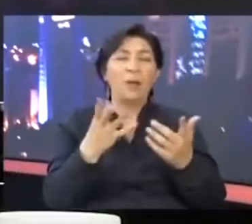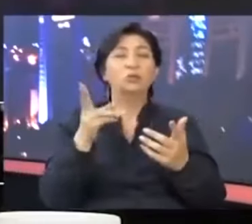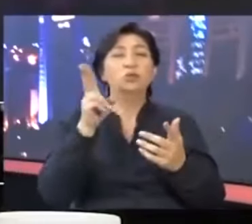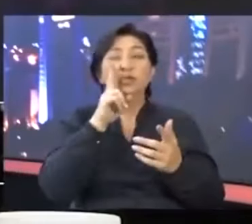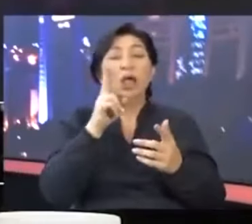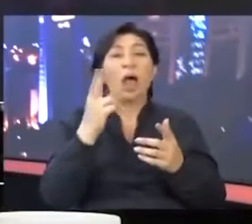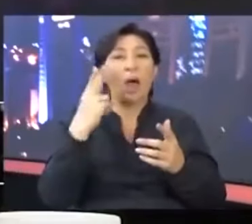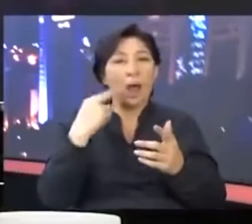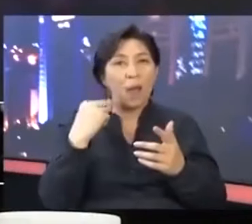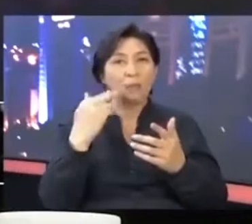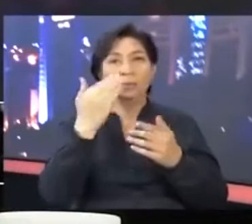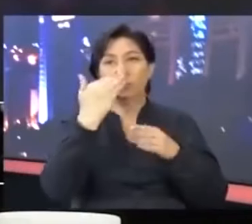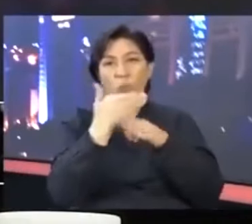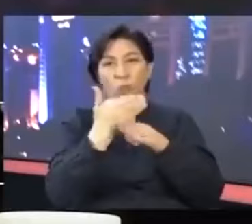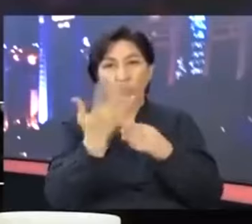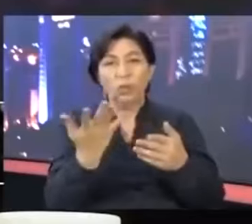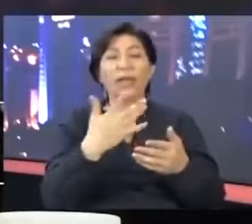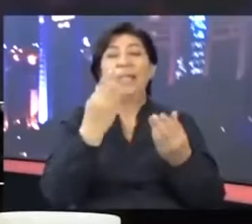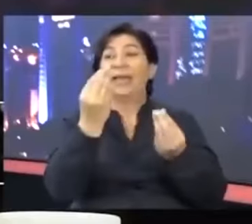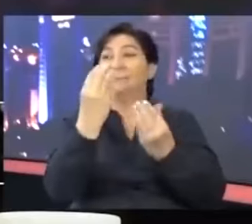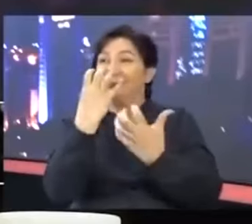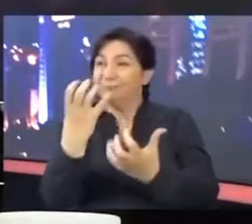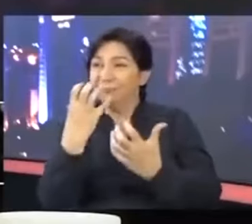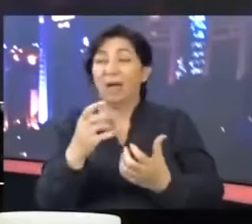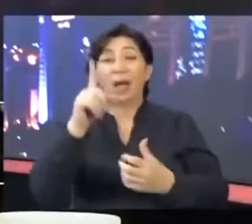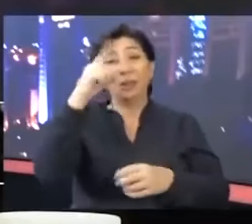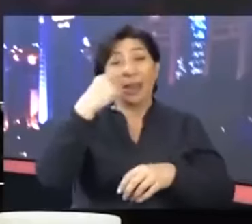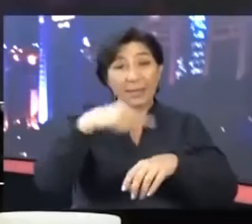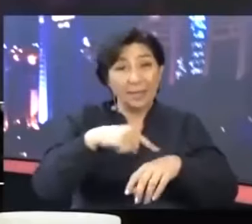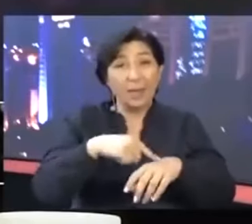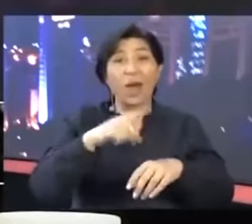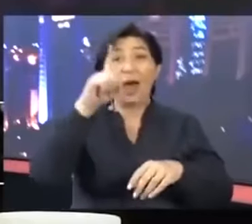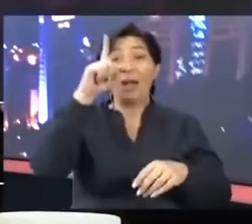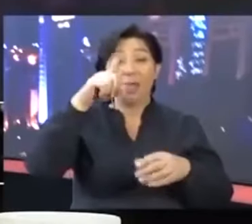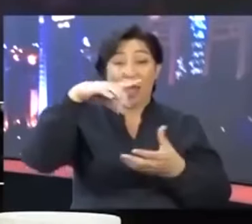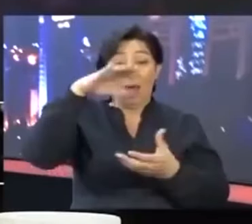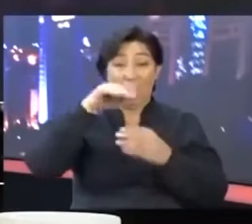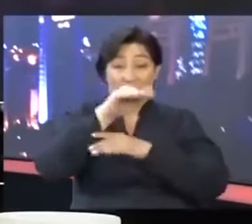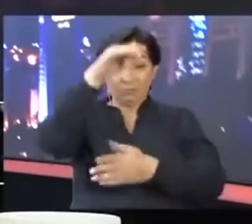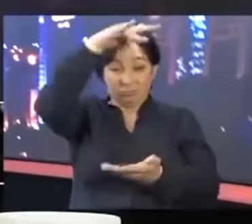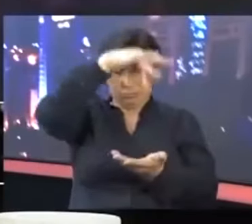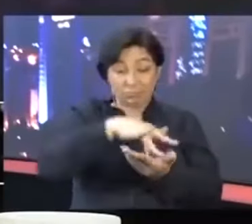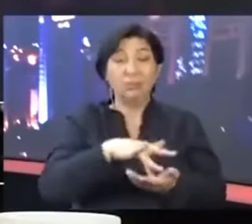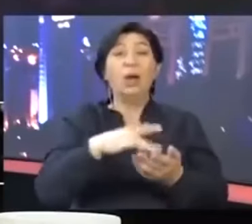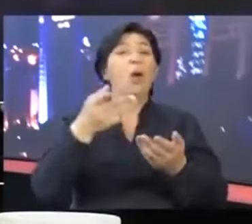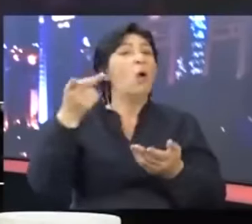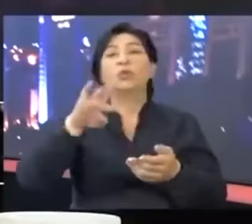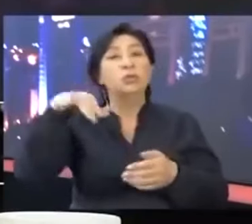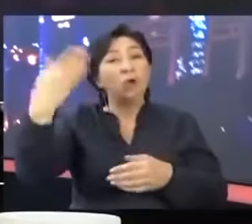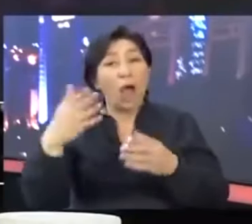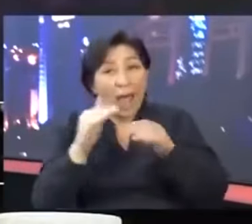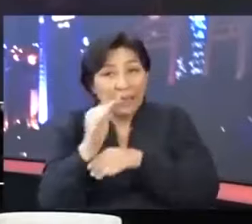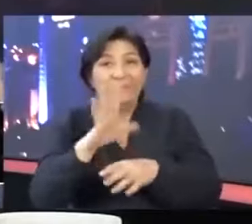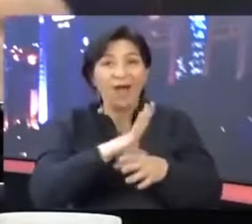belli ahlaki kaidelere uyma iyilik yapma Allah'a inanma Allah'ı hayatın merkezine koyma ahiretin